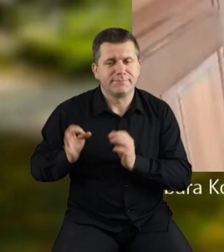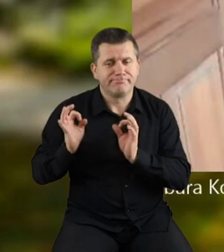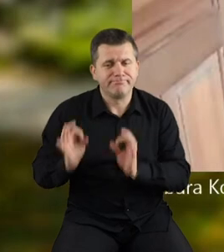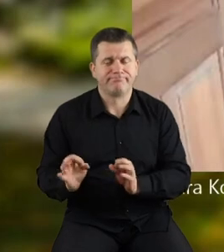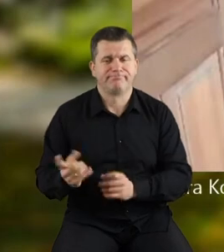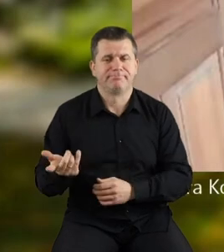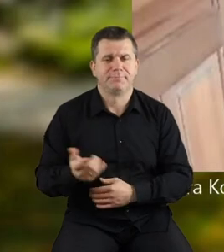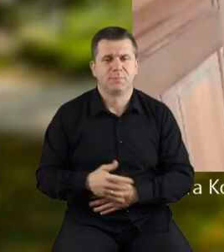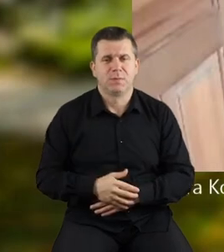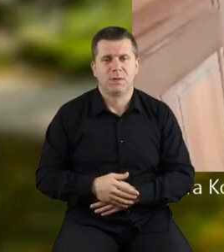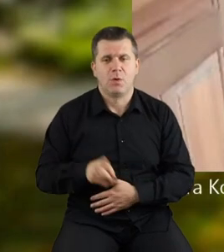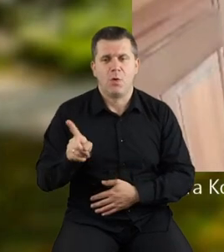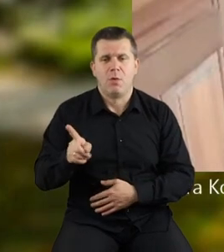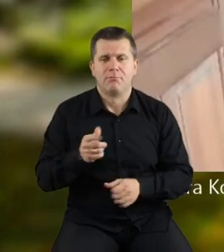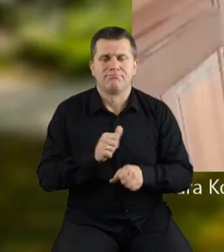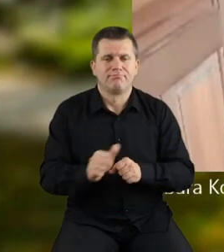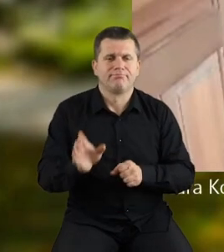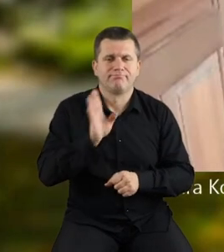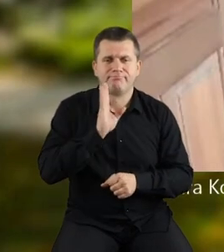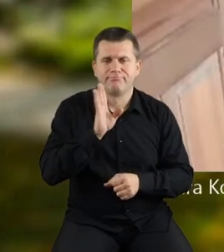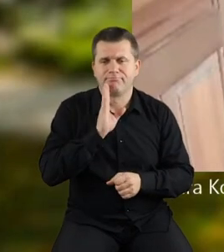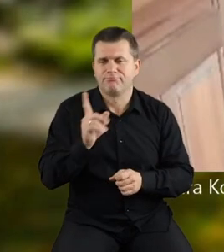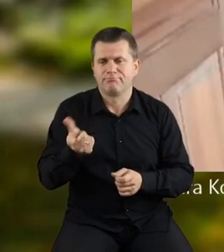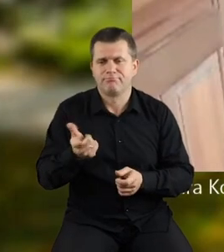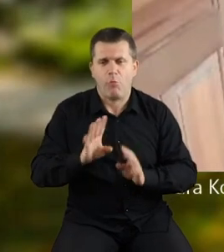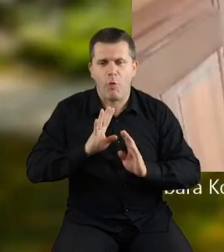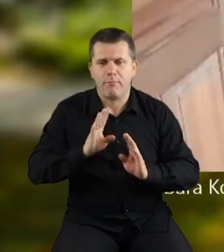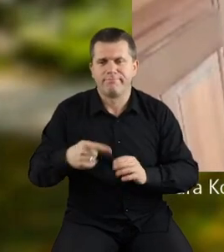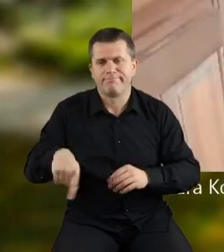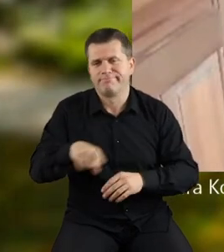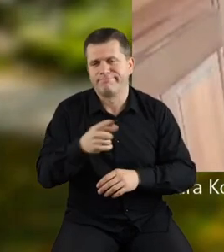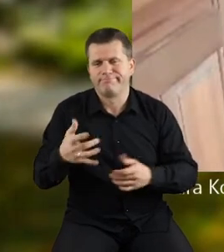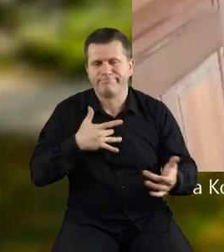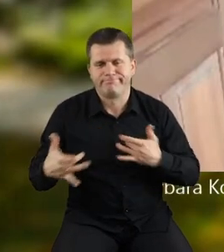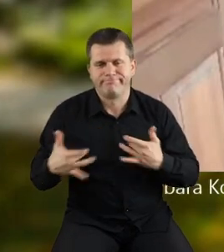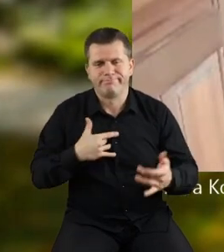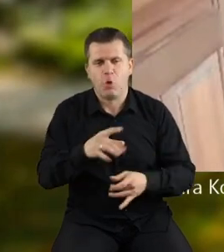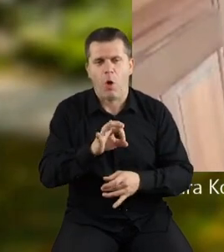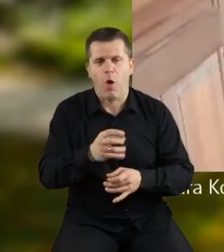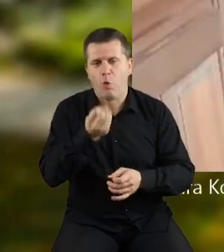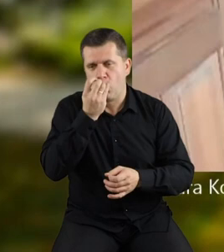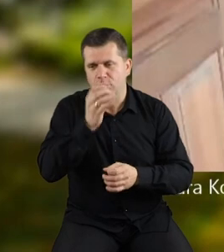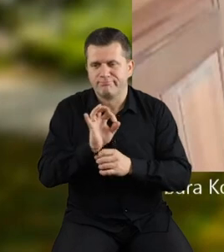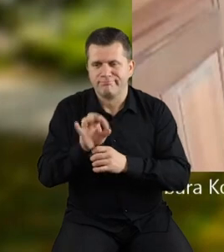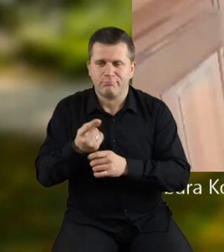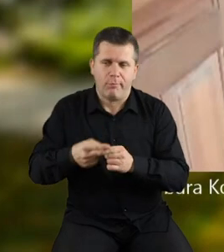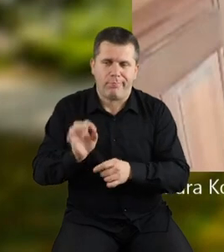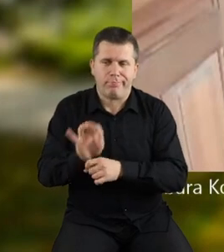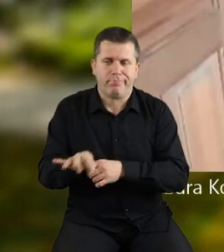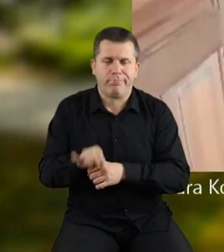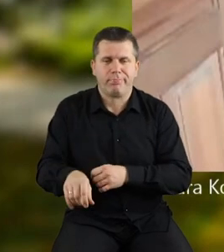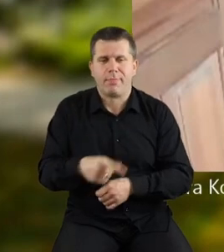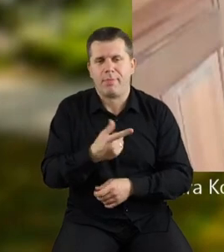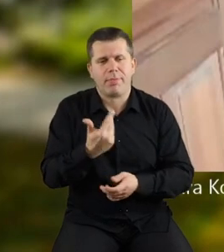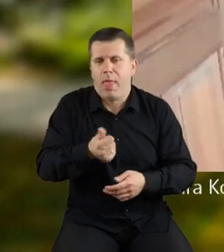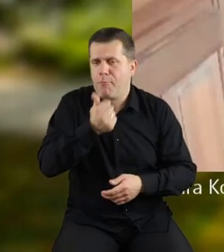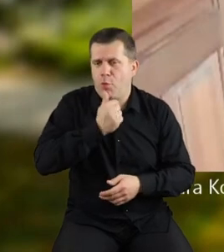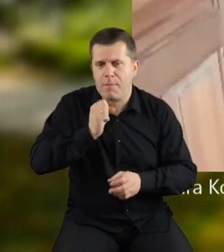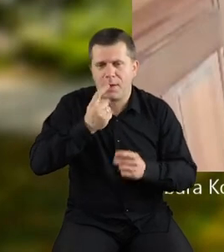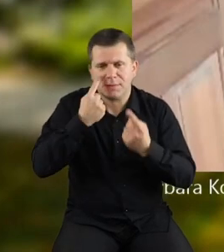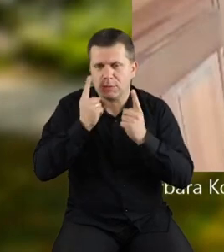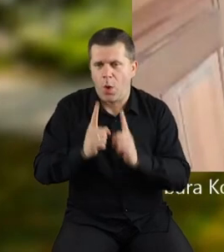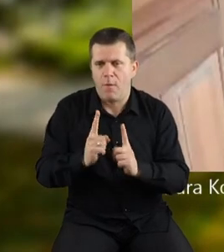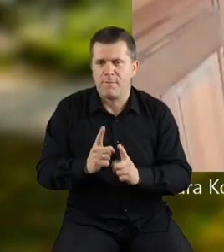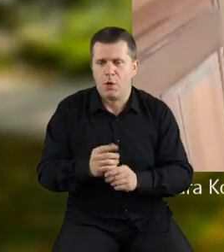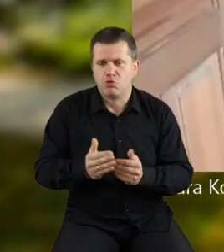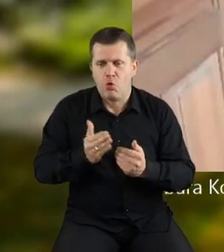bliższy, bo stał się ofiarą Róży i mamy do niej żal o to, że nawet nie